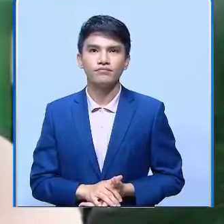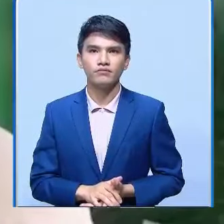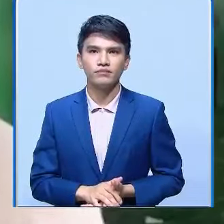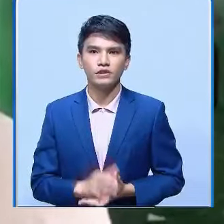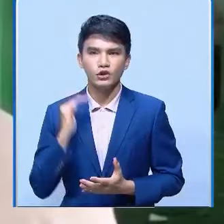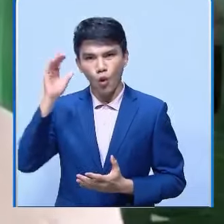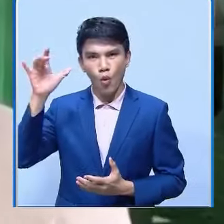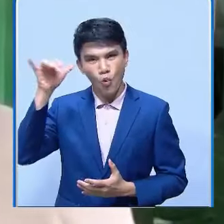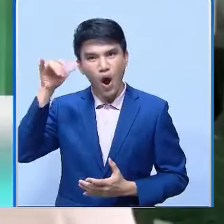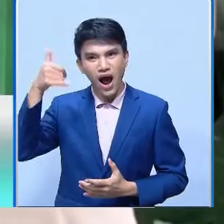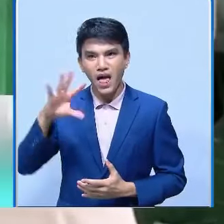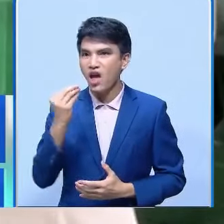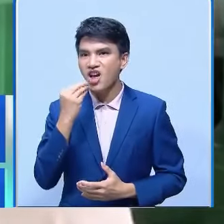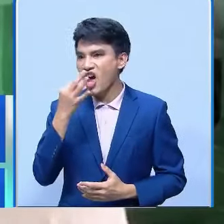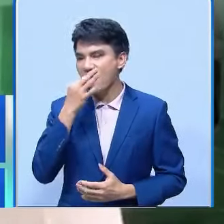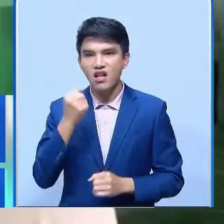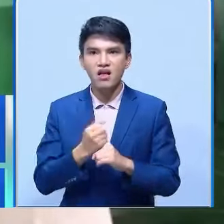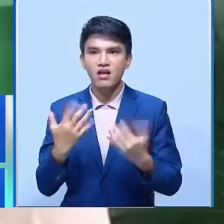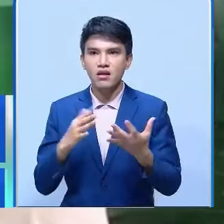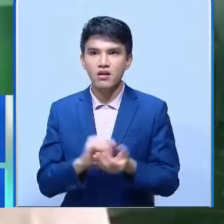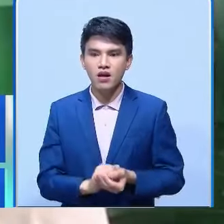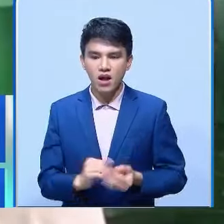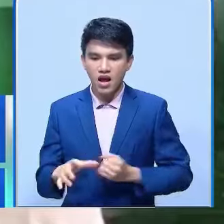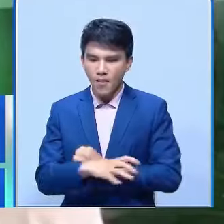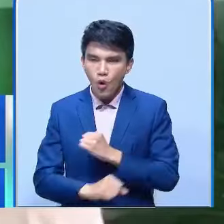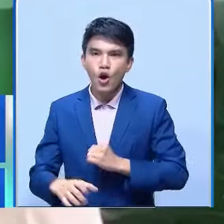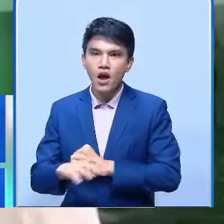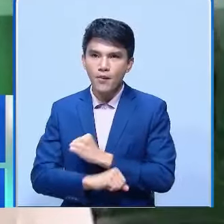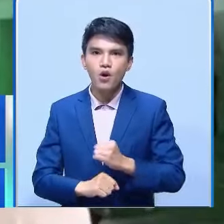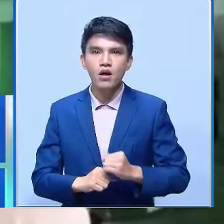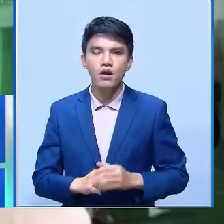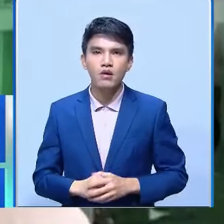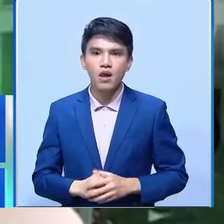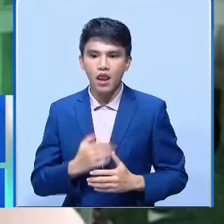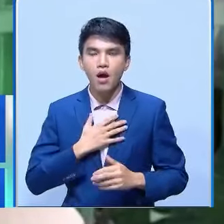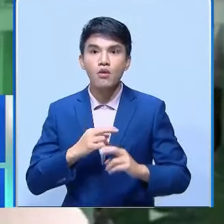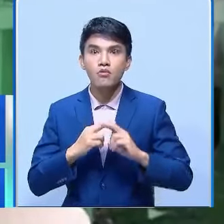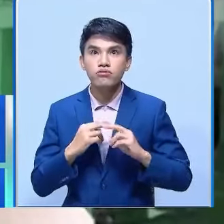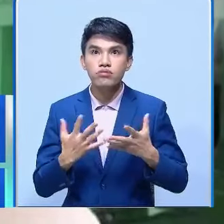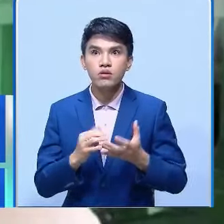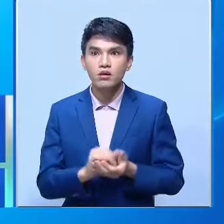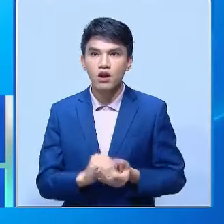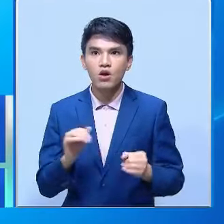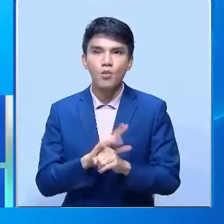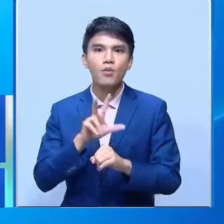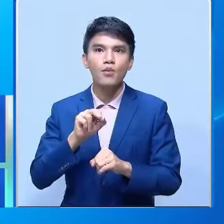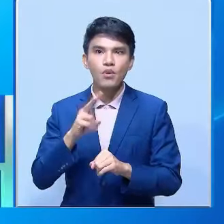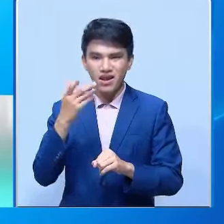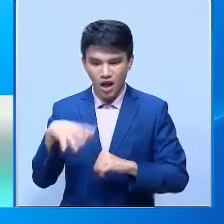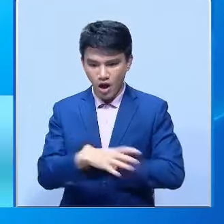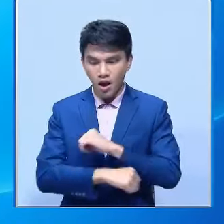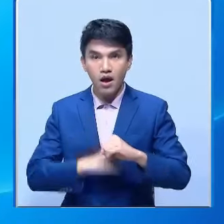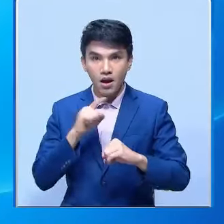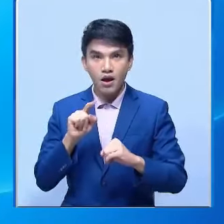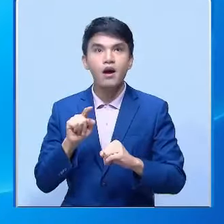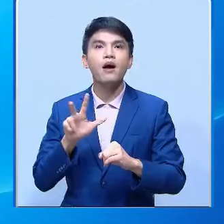ยากทำมาหากินอะไรก็ไม่รู้มาเที่ยวมาขโมยของชาวบ้านเขาเราโอ้ยครบ32แล้วมันขโมยทีเดียว3